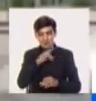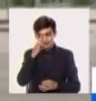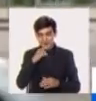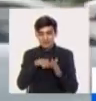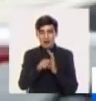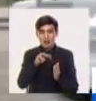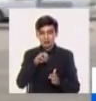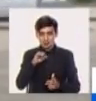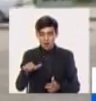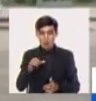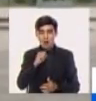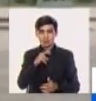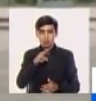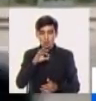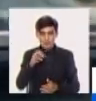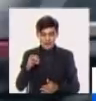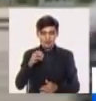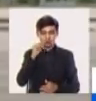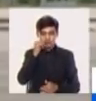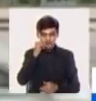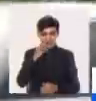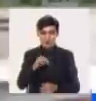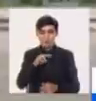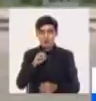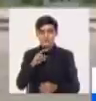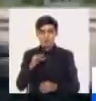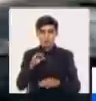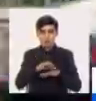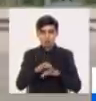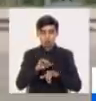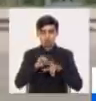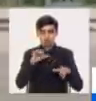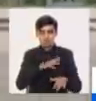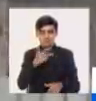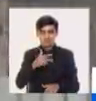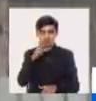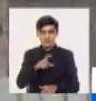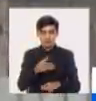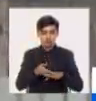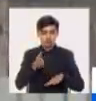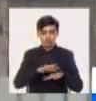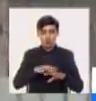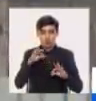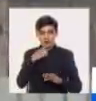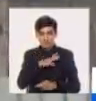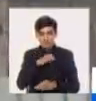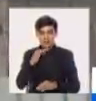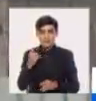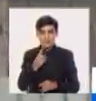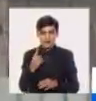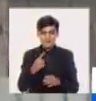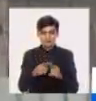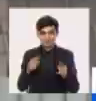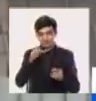Атырау, Ақтөбе, Шымкентте пневмониямен ауырған адамдар күрт көбейгенін жазады. 30 адамның жағдайы өте ауыр деп бағамдаған олар бірінші жарты